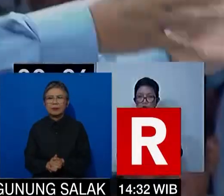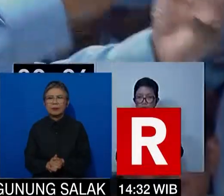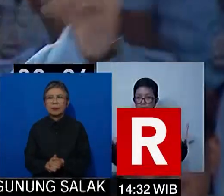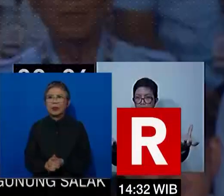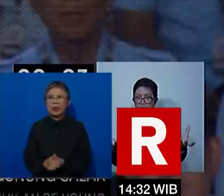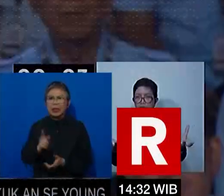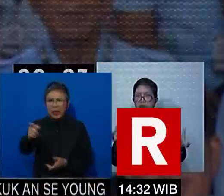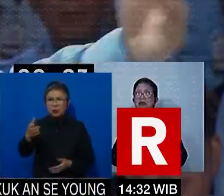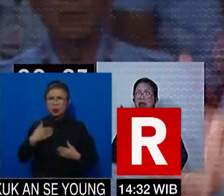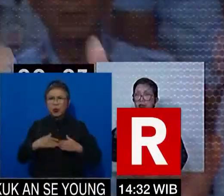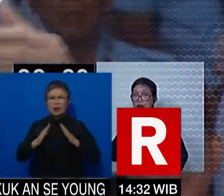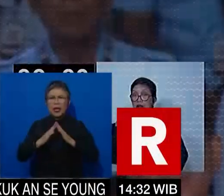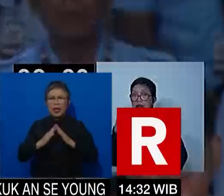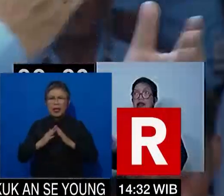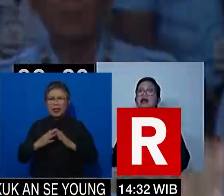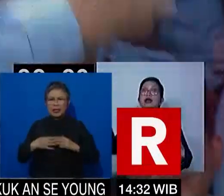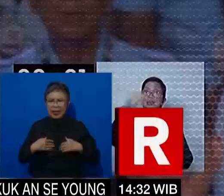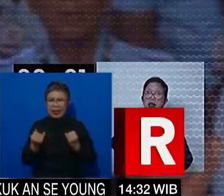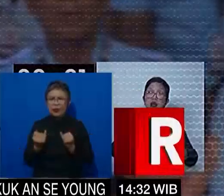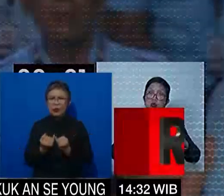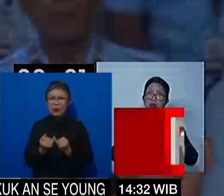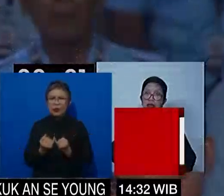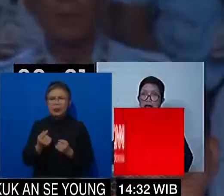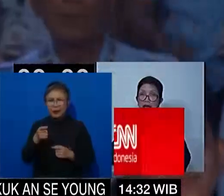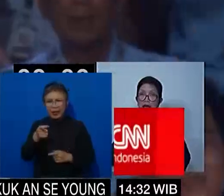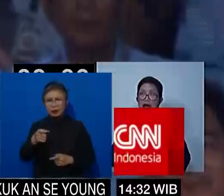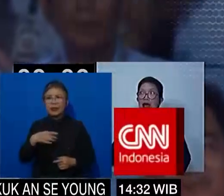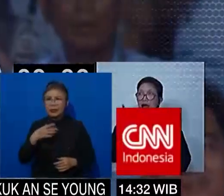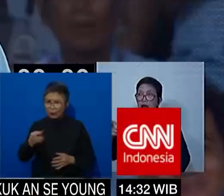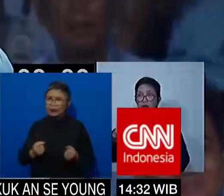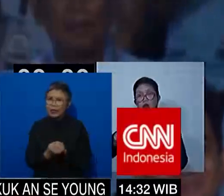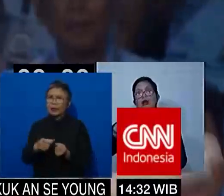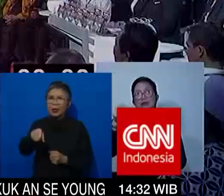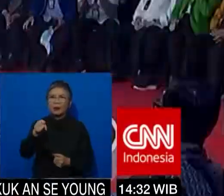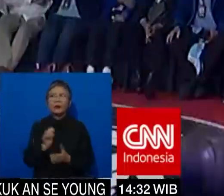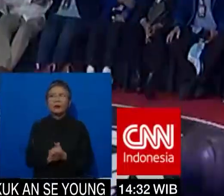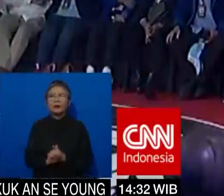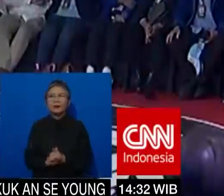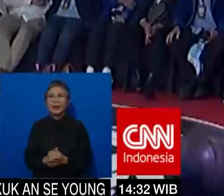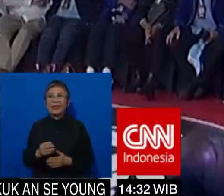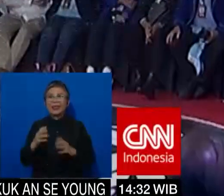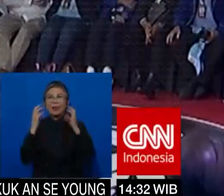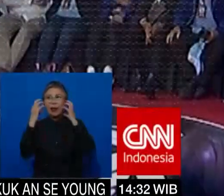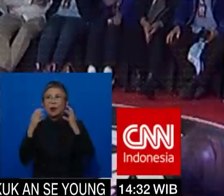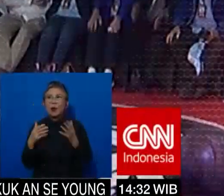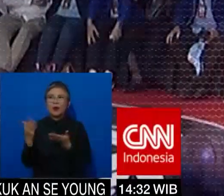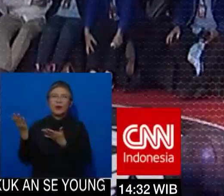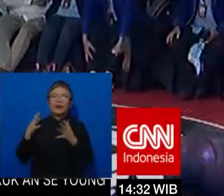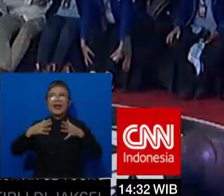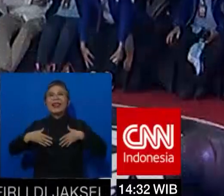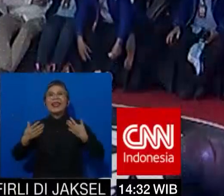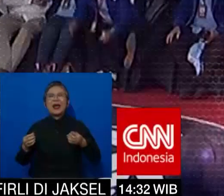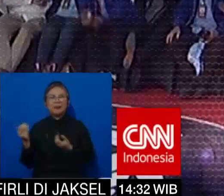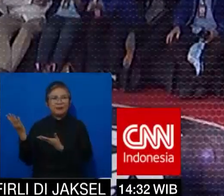Anda ke rumah saya, kita oposisi, Anda terpilih. Waktu habis, Bapak. Harap